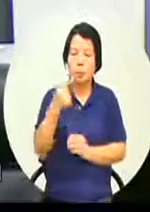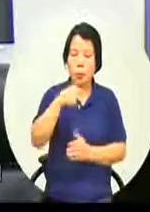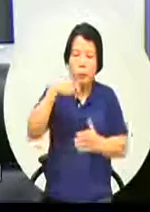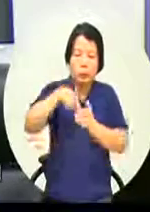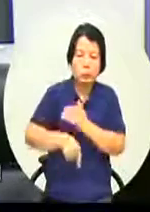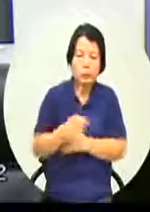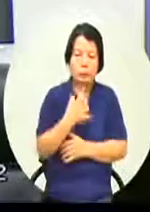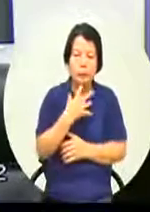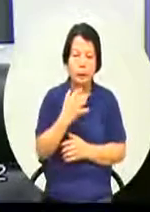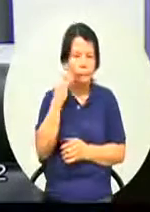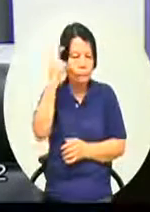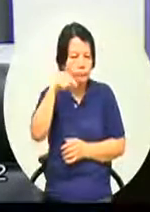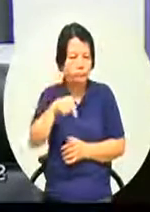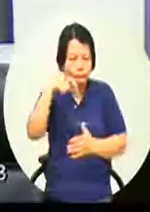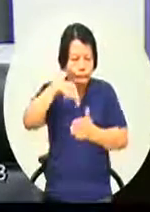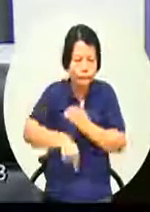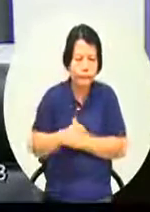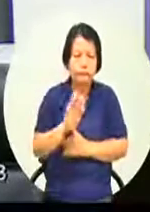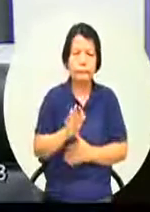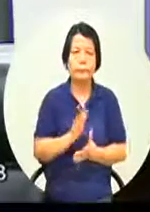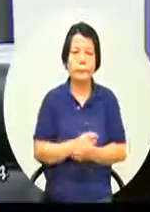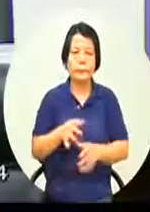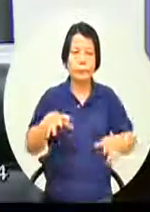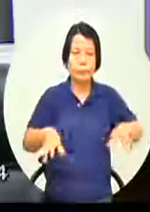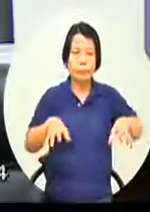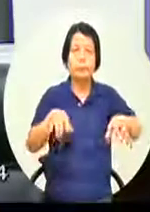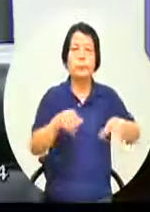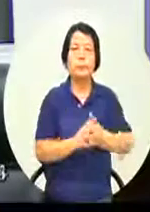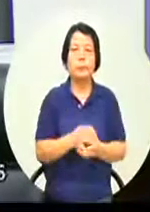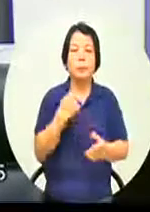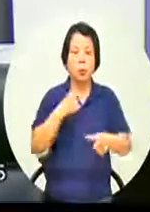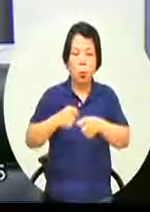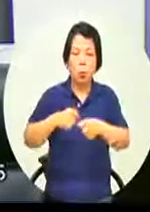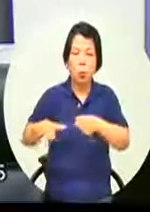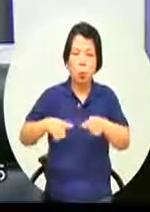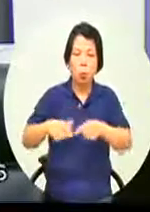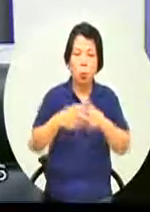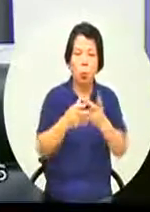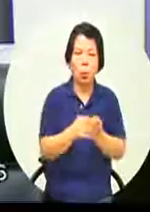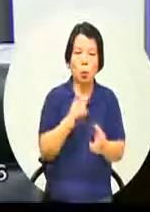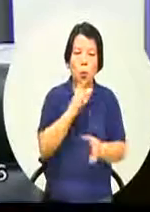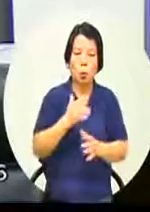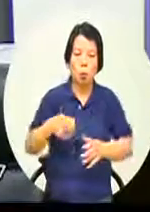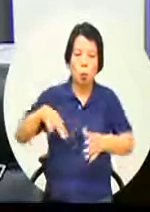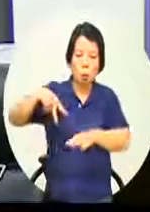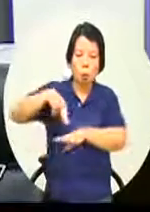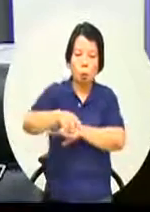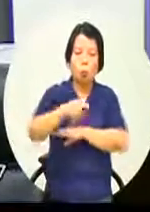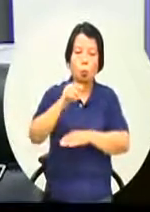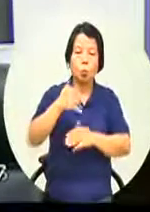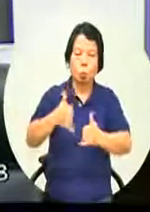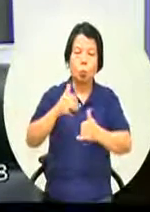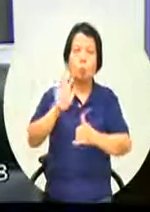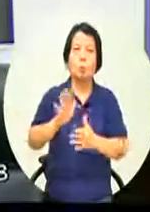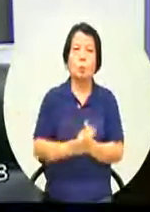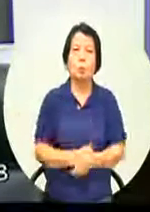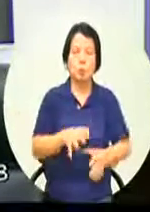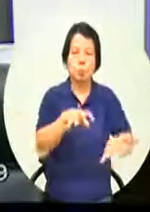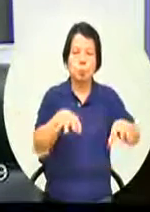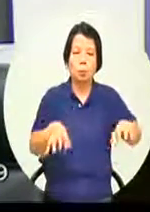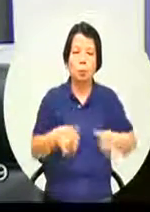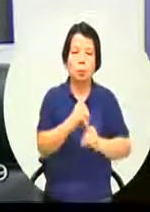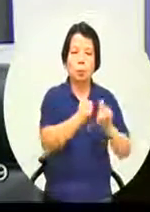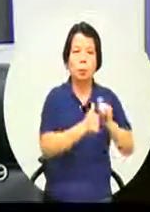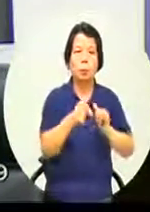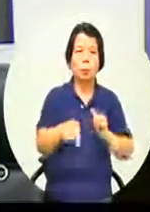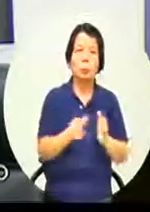就感觉说应该是很深的，哦，那两边呢，哦，也有公园也有绿带人行道，哦，那两边也有我们的民众